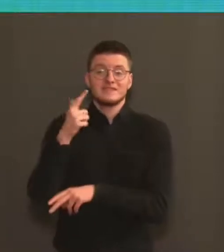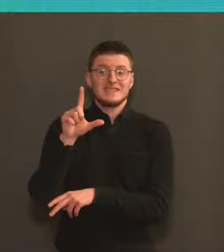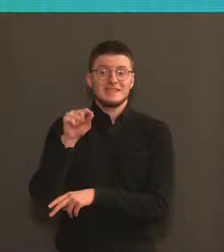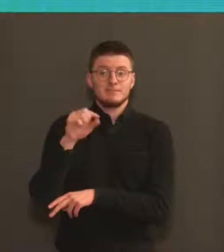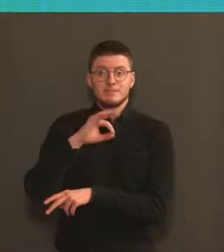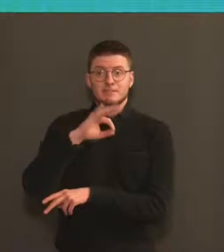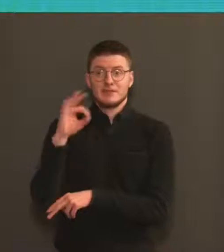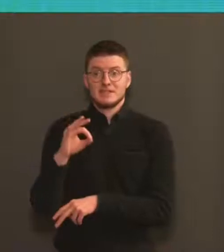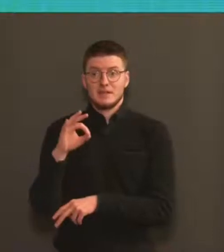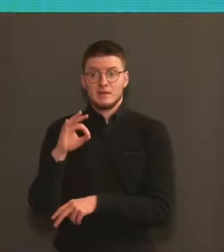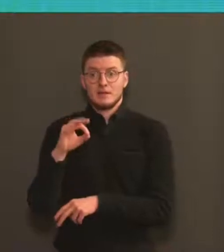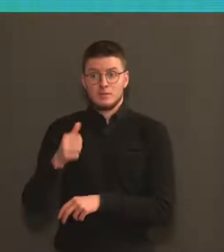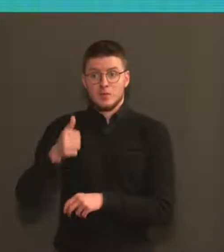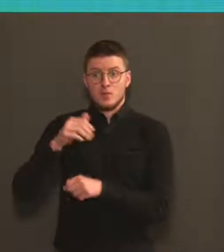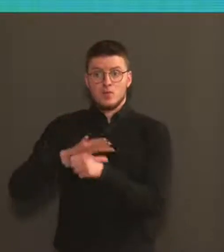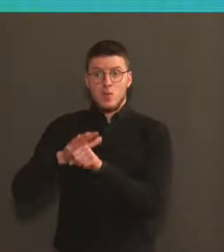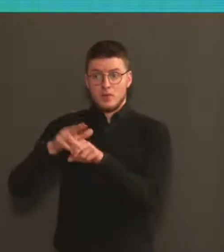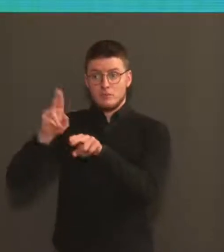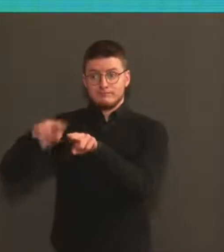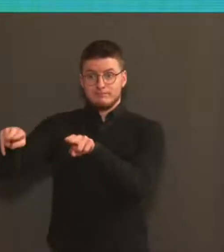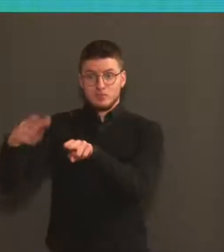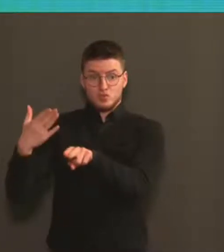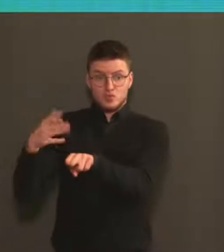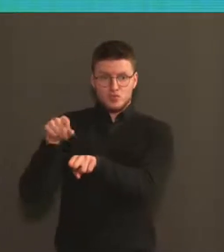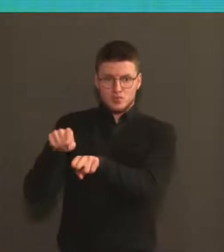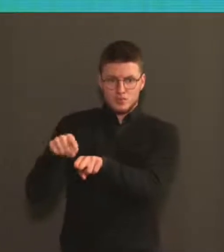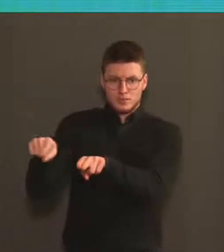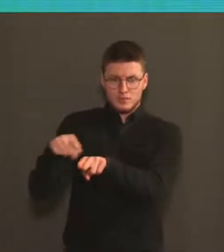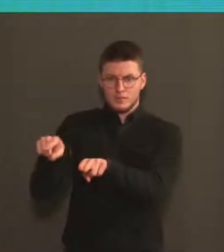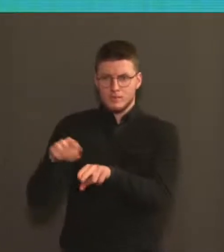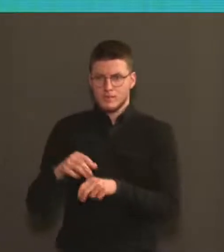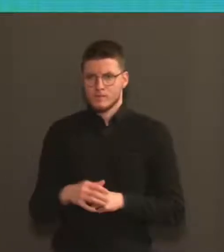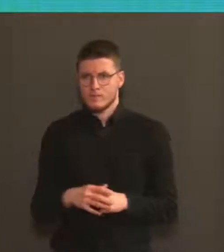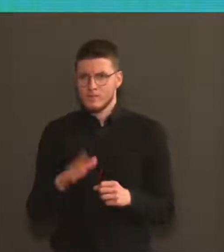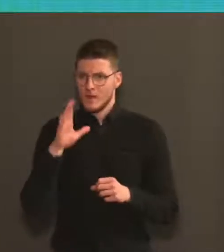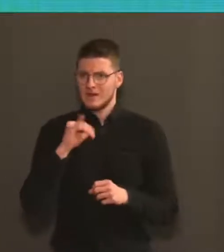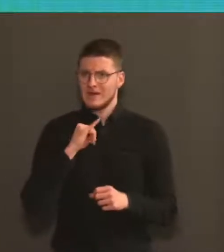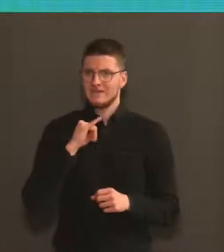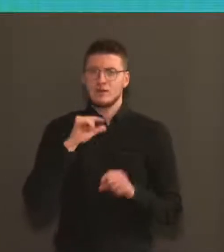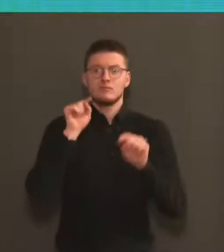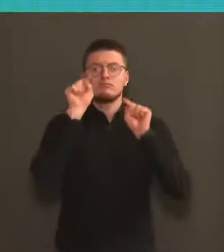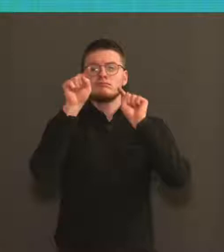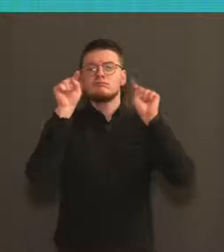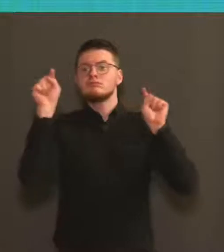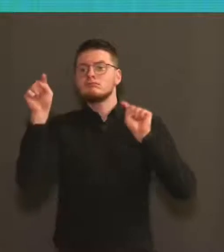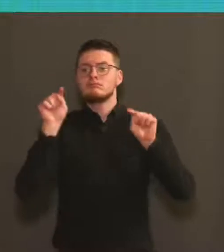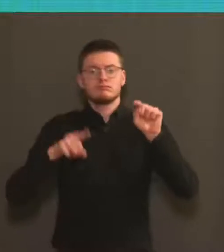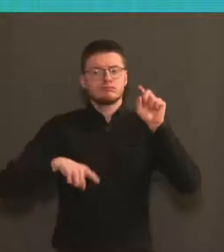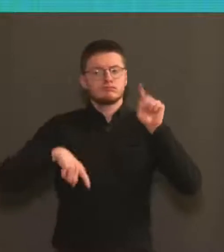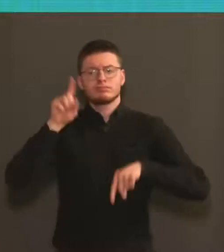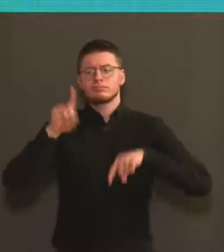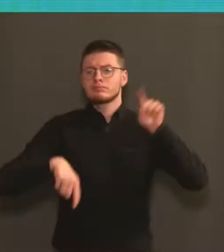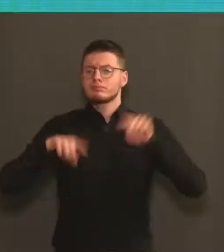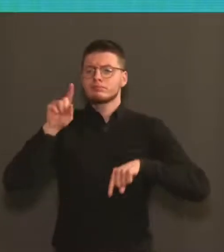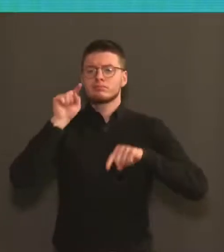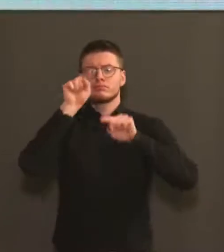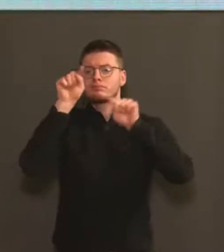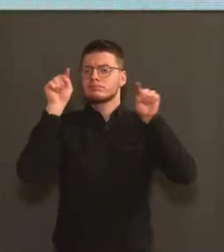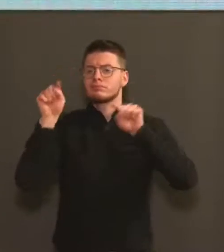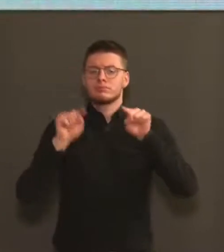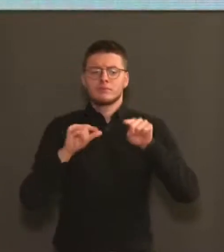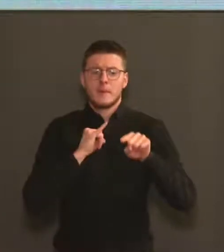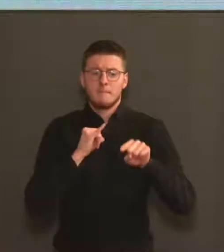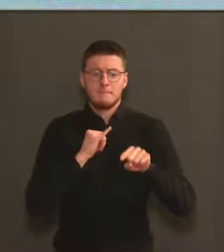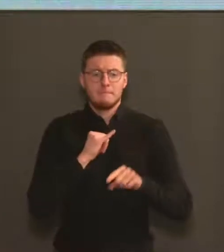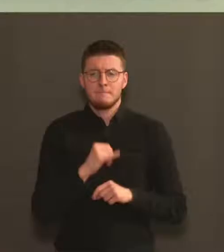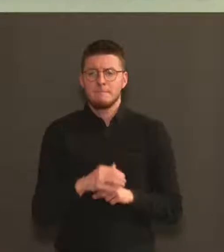COVID-patiënten. Weliswaar met grote lokale verschillen in de bezettingsgraad. Wanneer je naar het